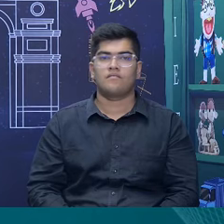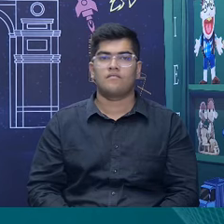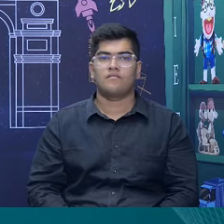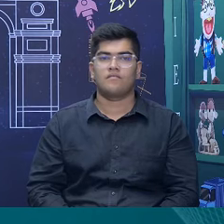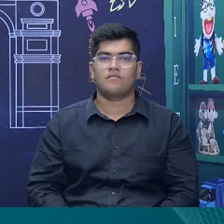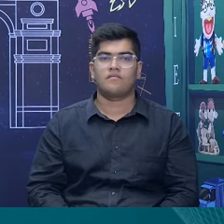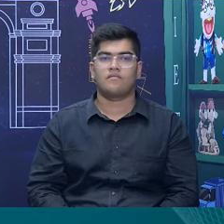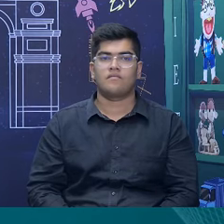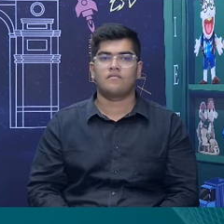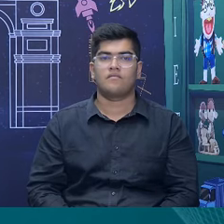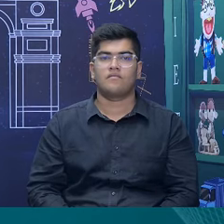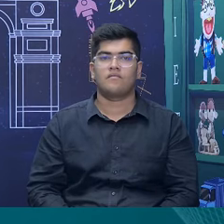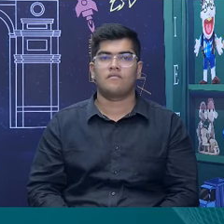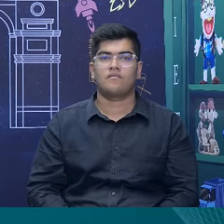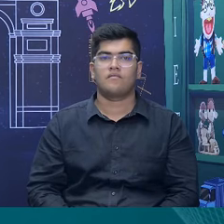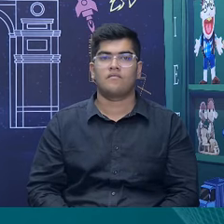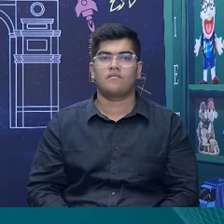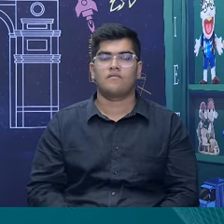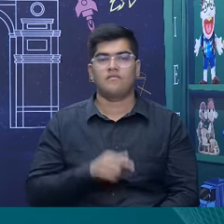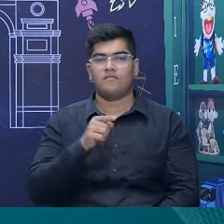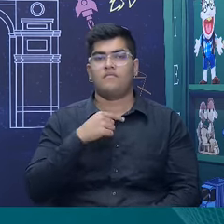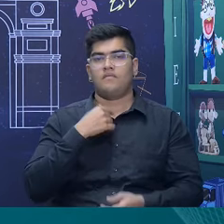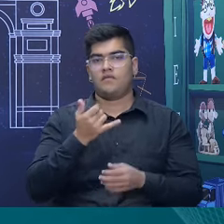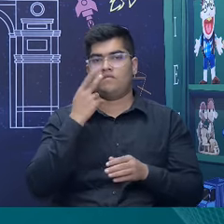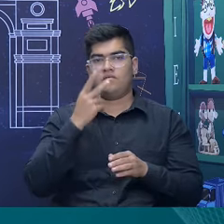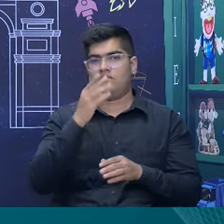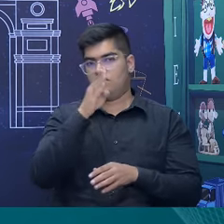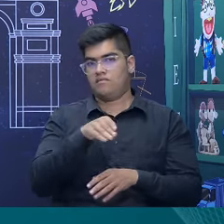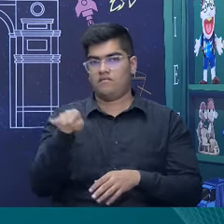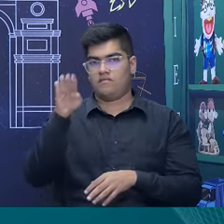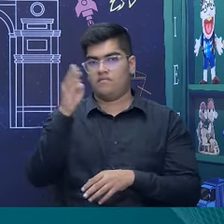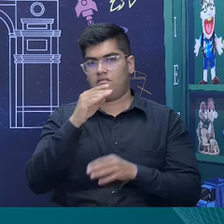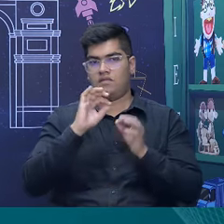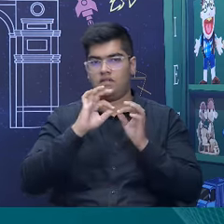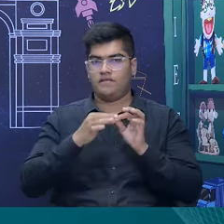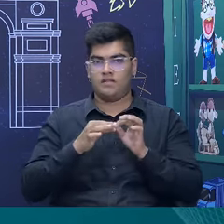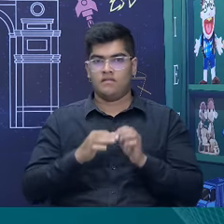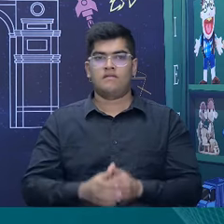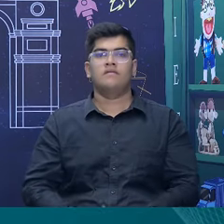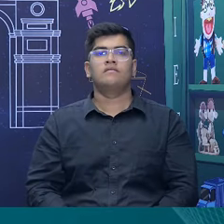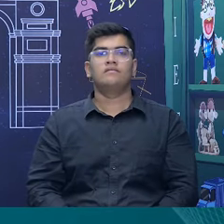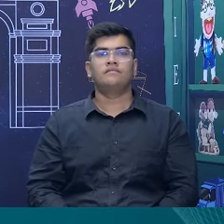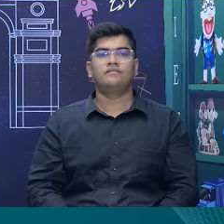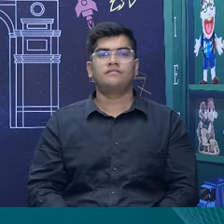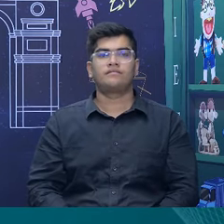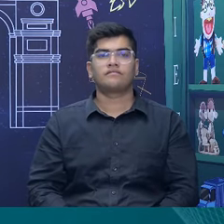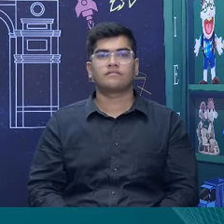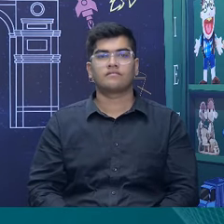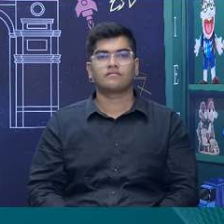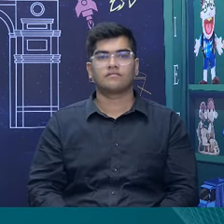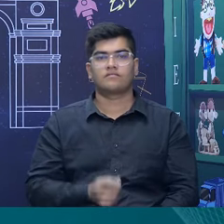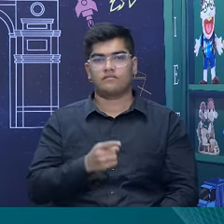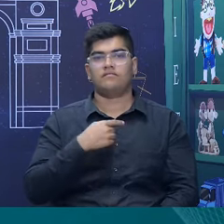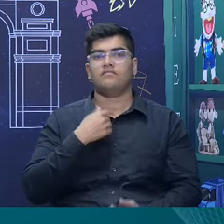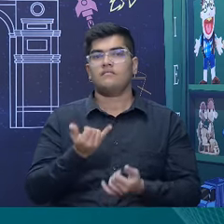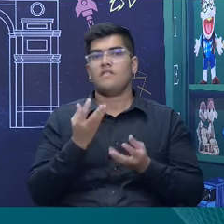से यहां पे मैंने इसको मार्क कर दिया है देखिए हम गिन